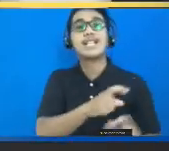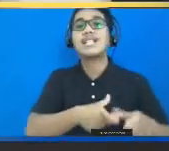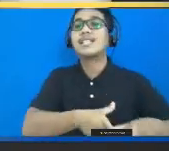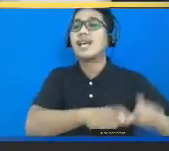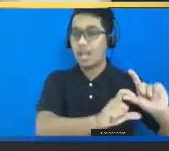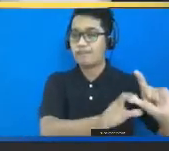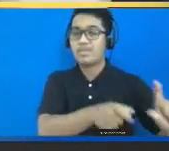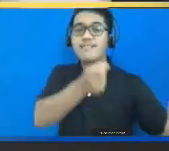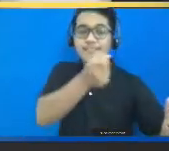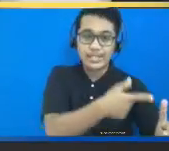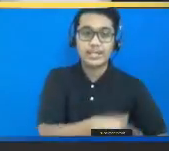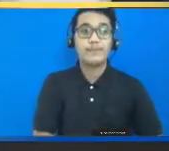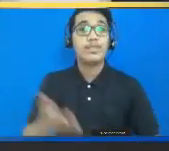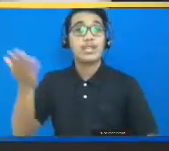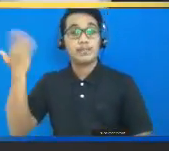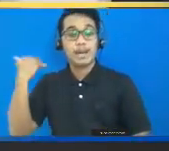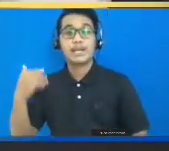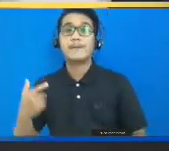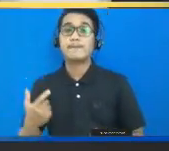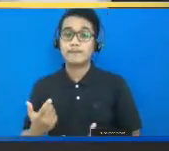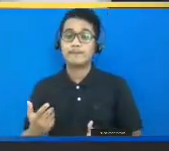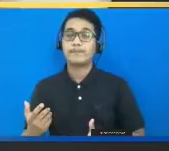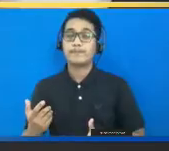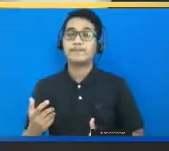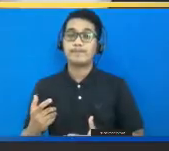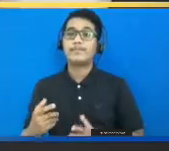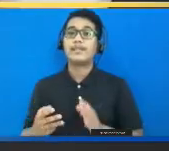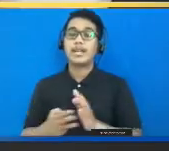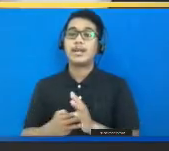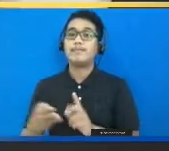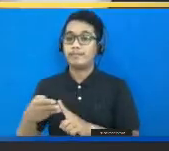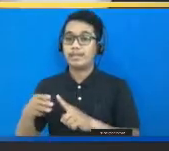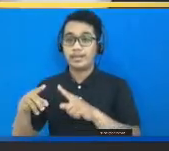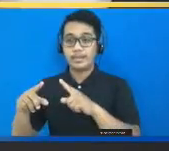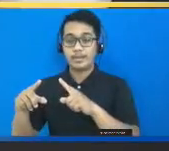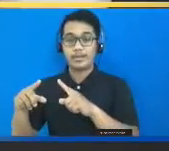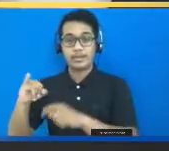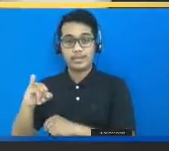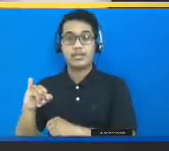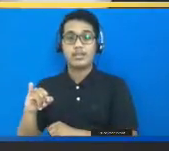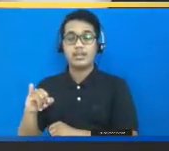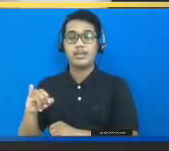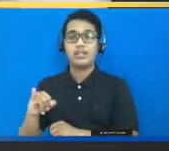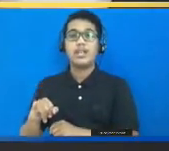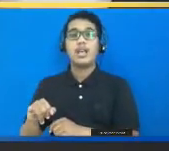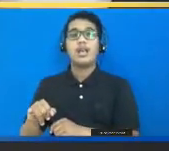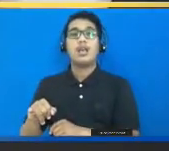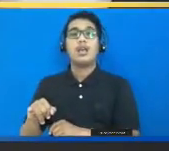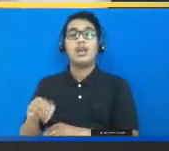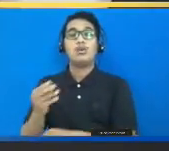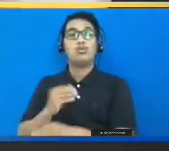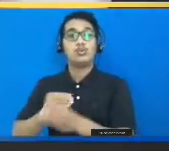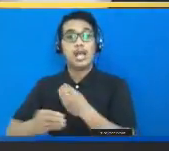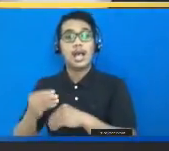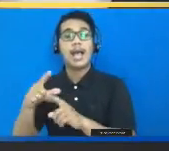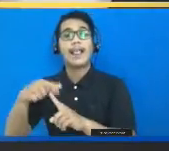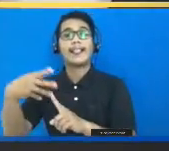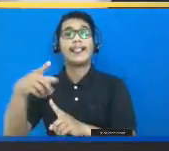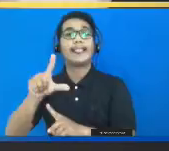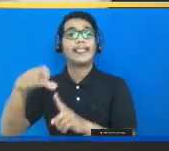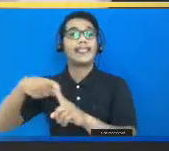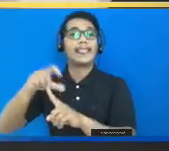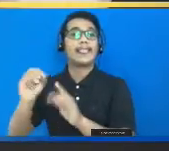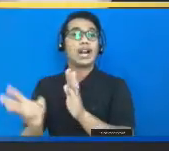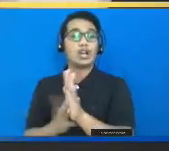kemarin AMD event chest yang dan apaan anak usaha ya telkomgroup yang